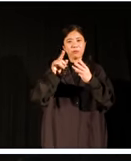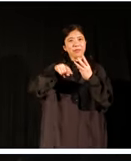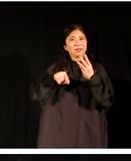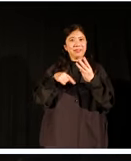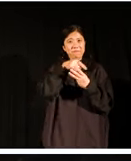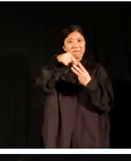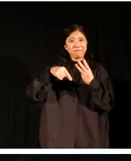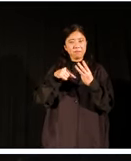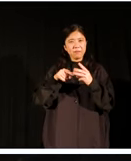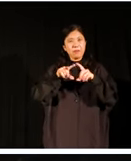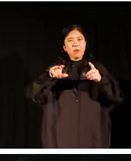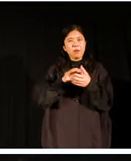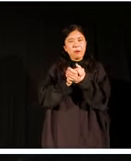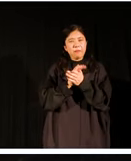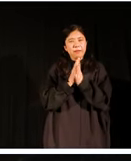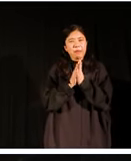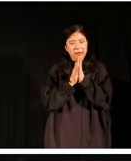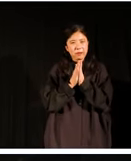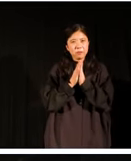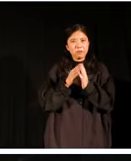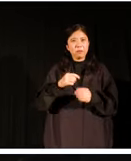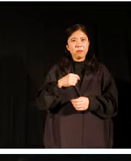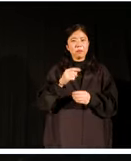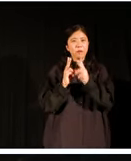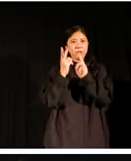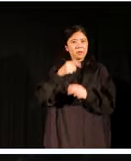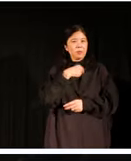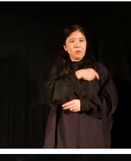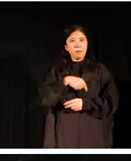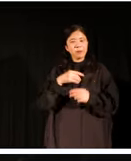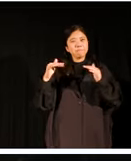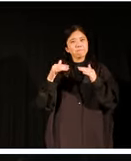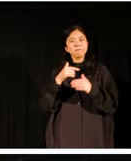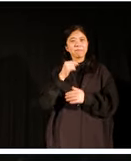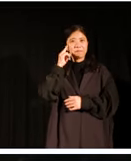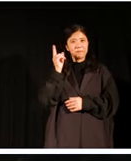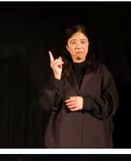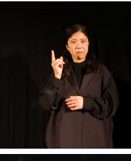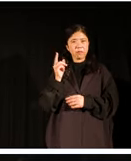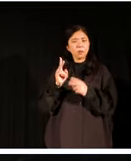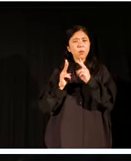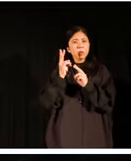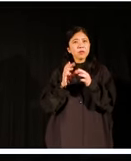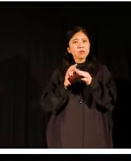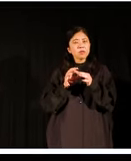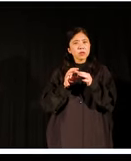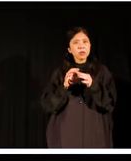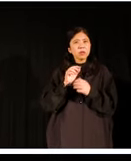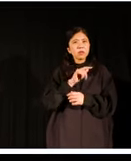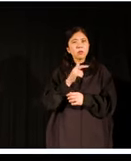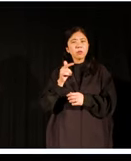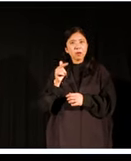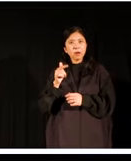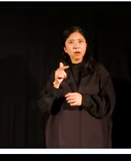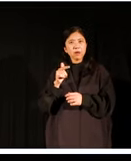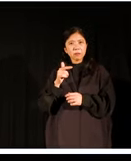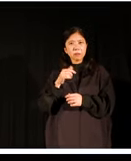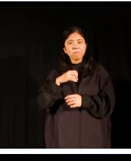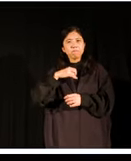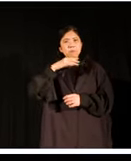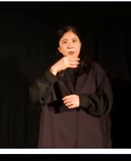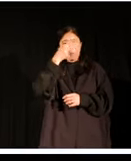方え平和を願う沖縄の心について語り合いそして沖縄に関するえま様々な世代の皆様と